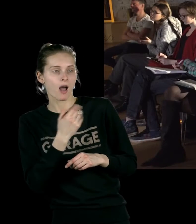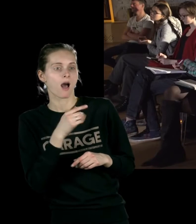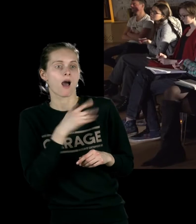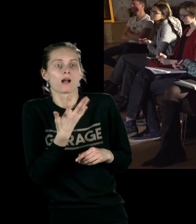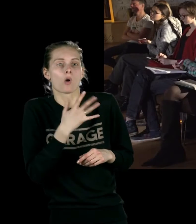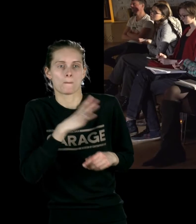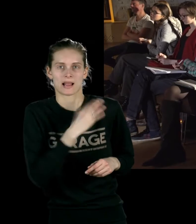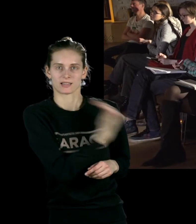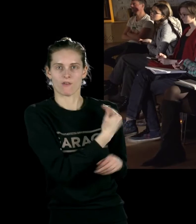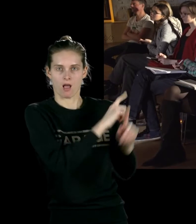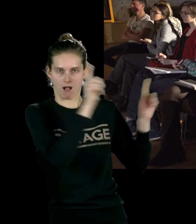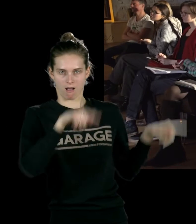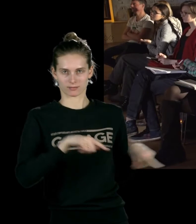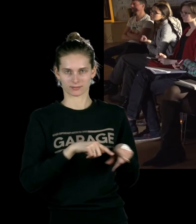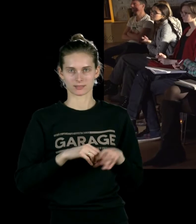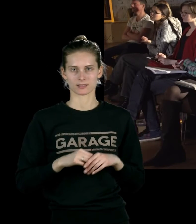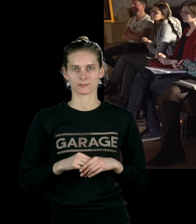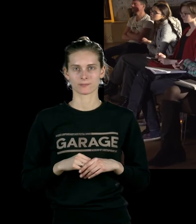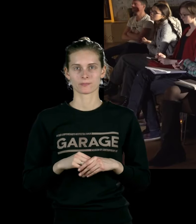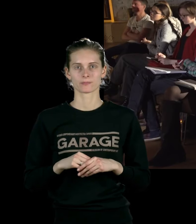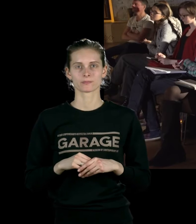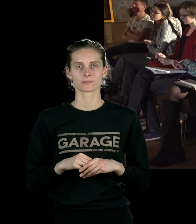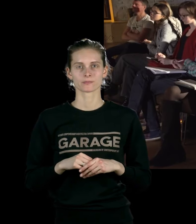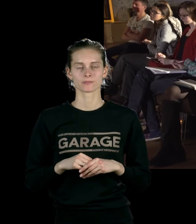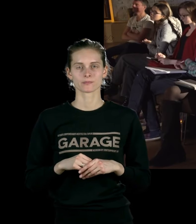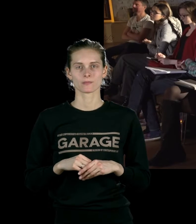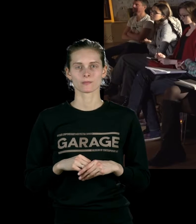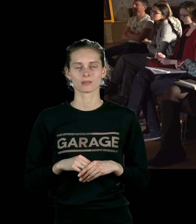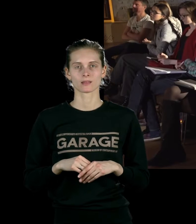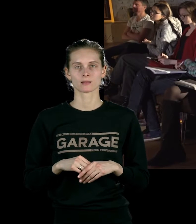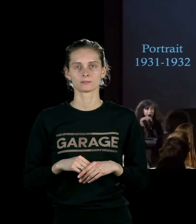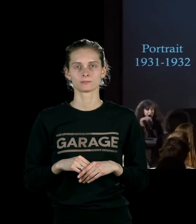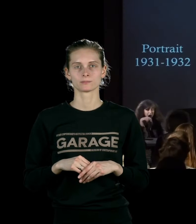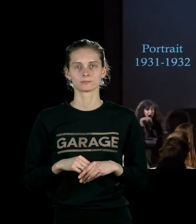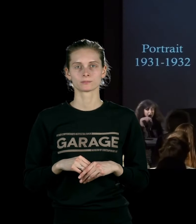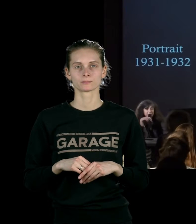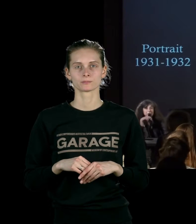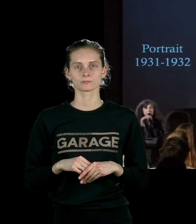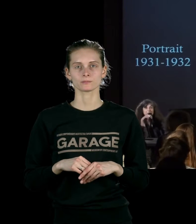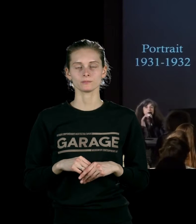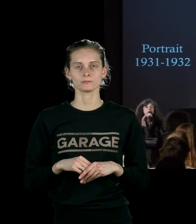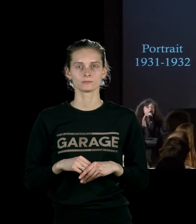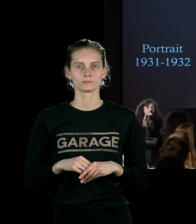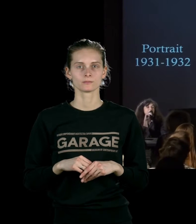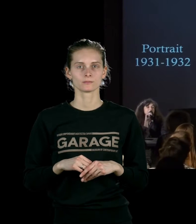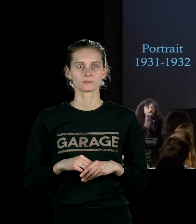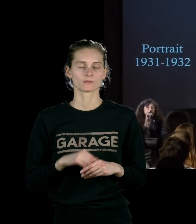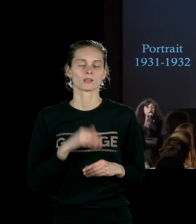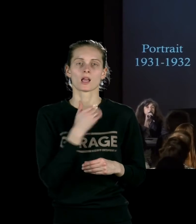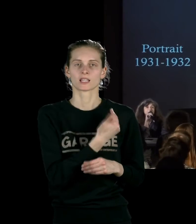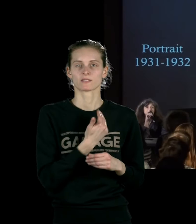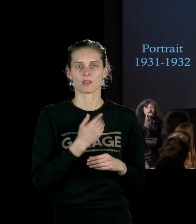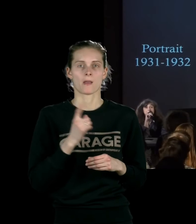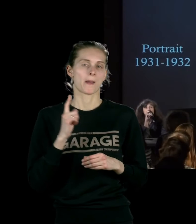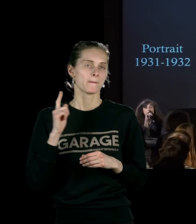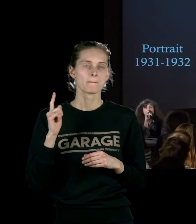веяниям своего времени. Но и одна из первых работ, которая, наверное, будет важна, это один из